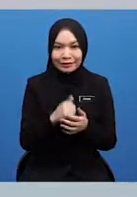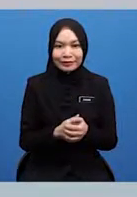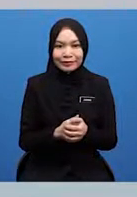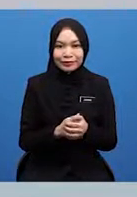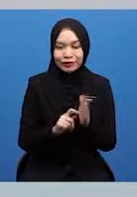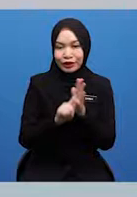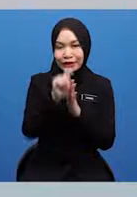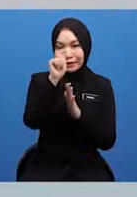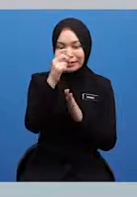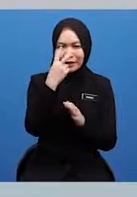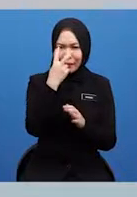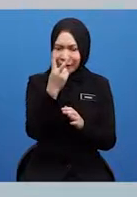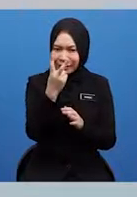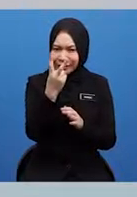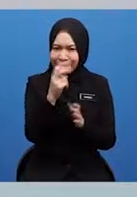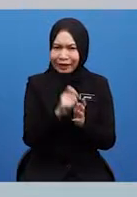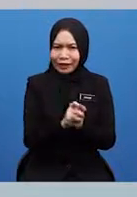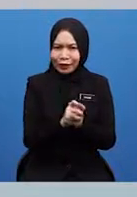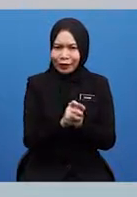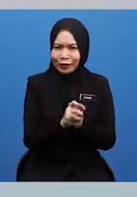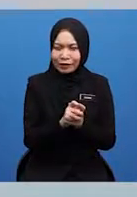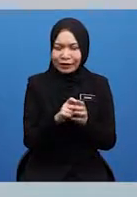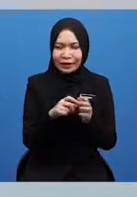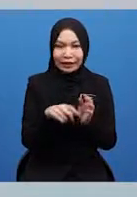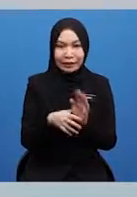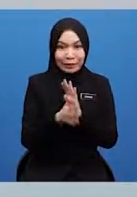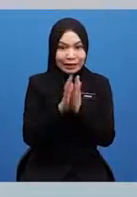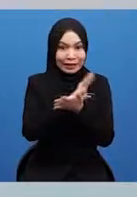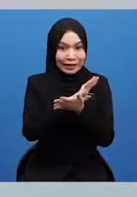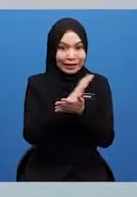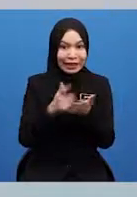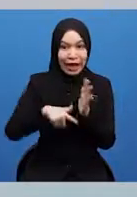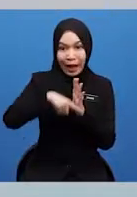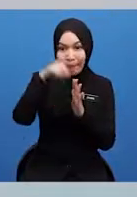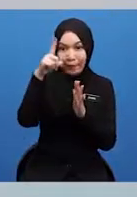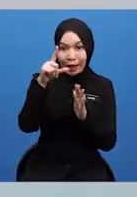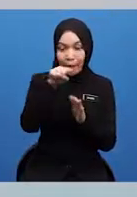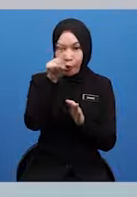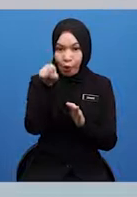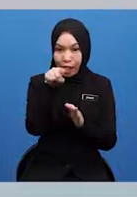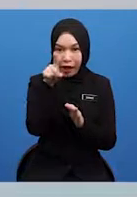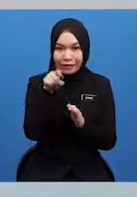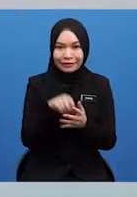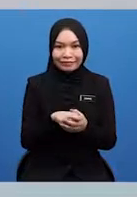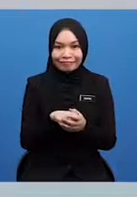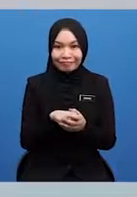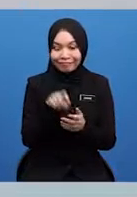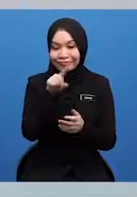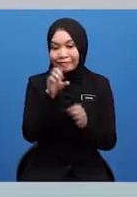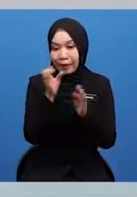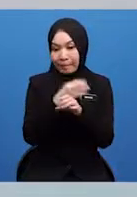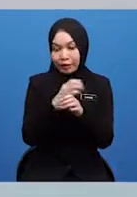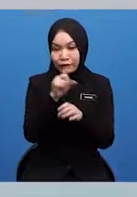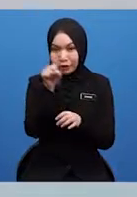tinggi aras mata, semakin bulat elips kelihatan. Keberkesanan dalam melukis objek